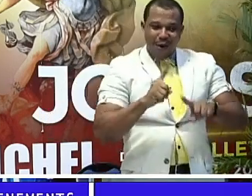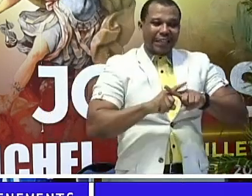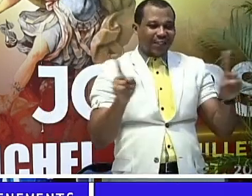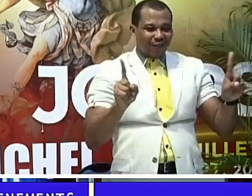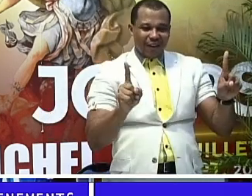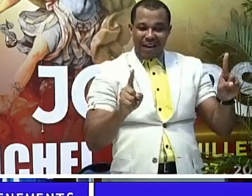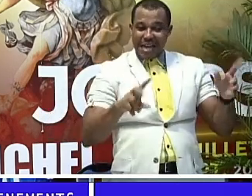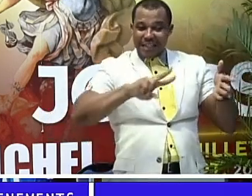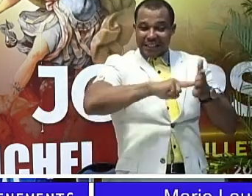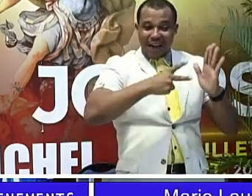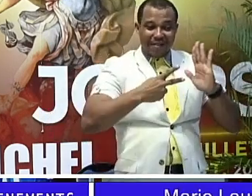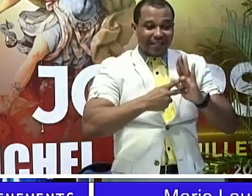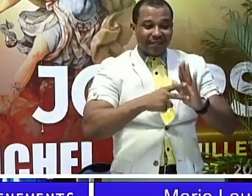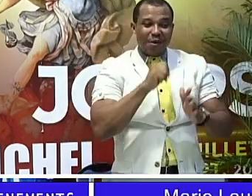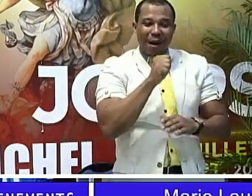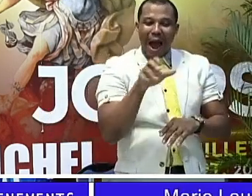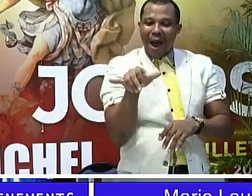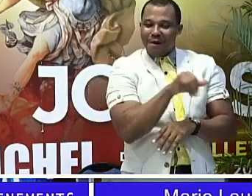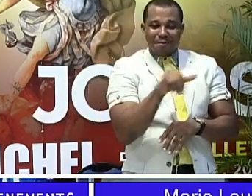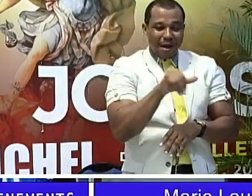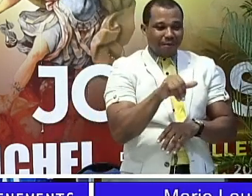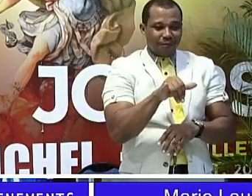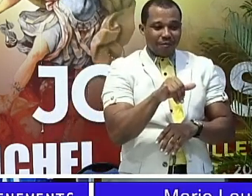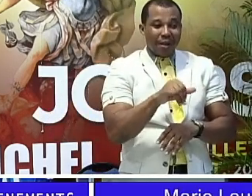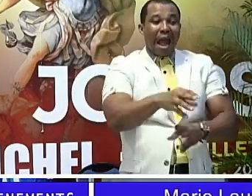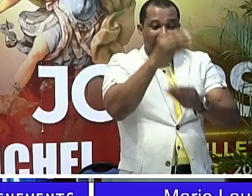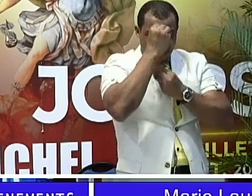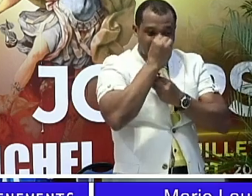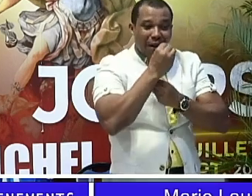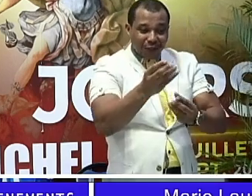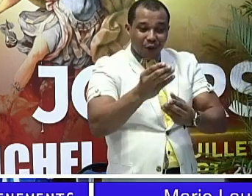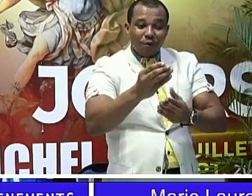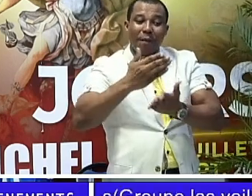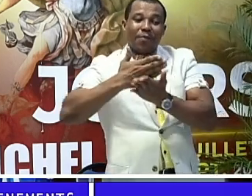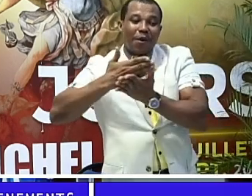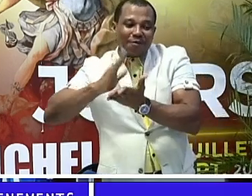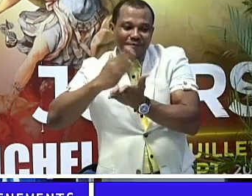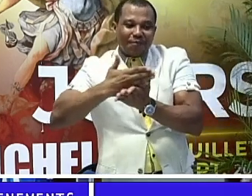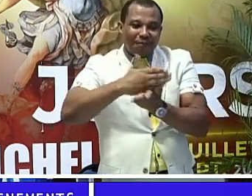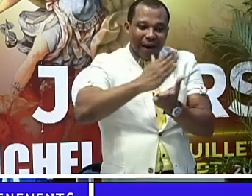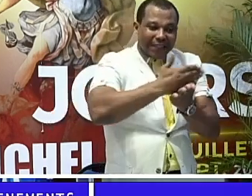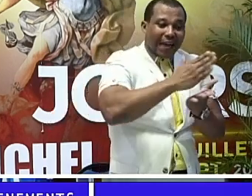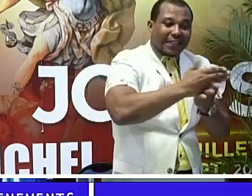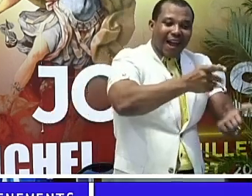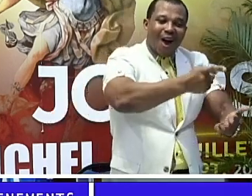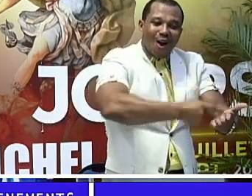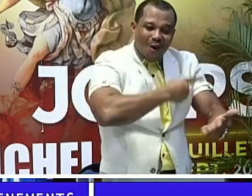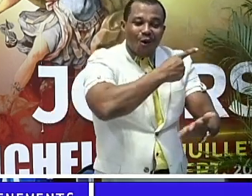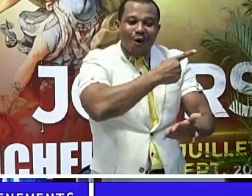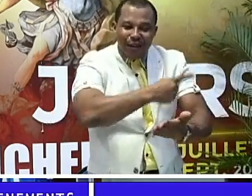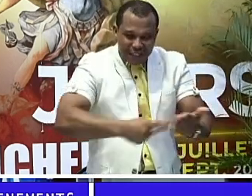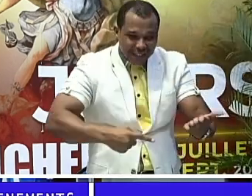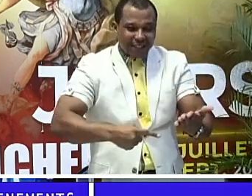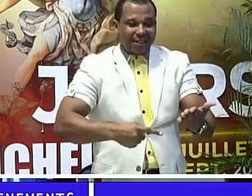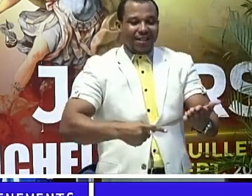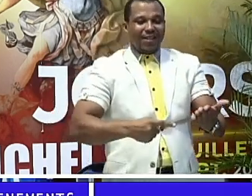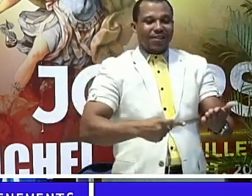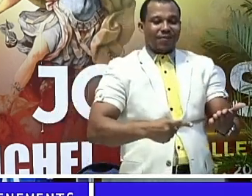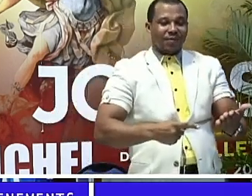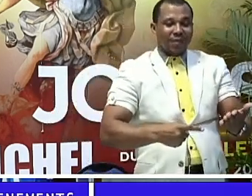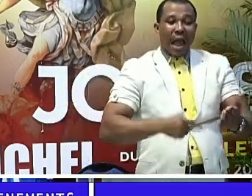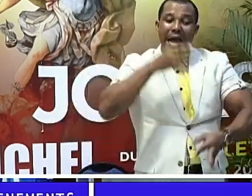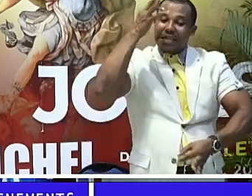pour que nous-mêmes soyons capables de partager précision hein? Et en plus corriger yon moun qui mal